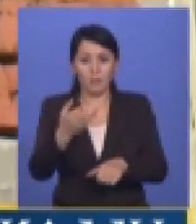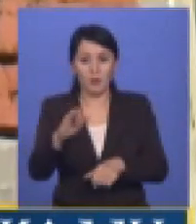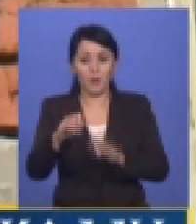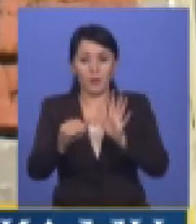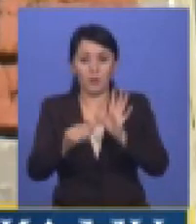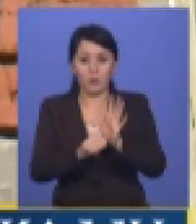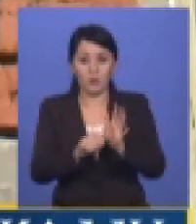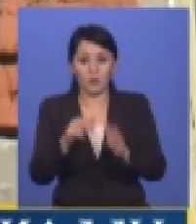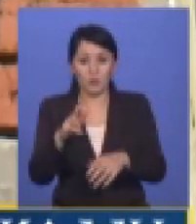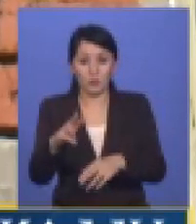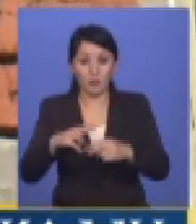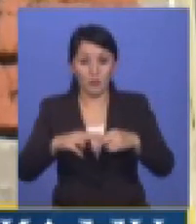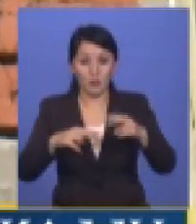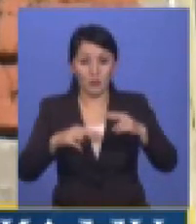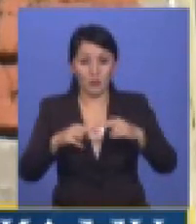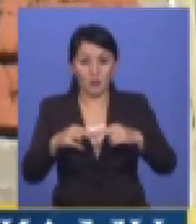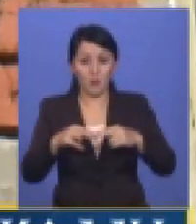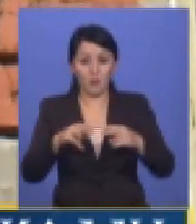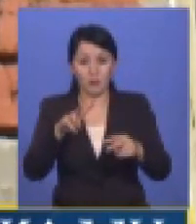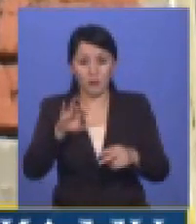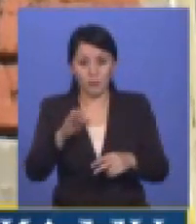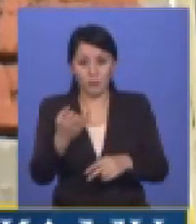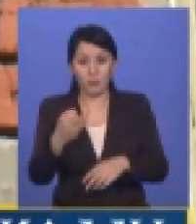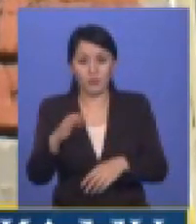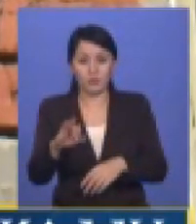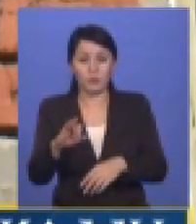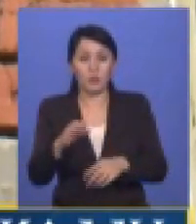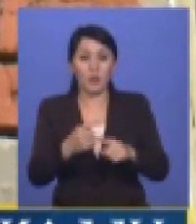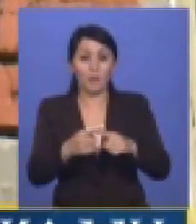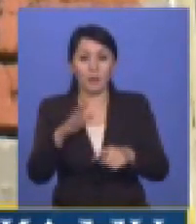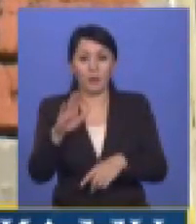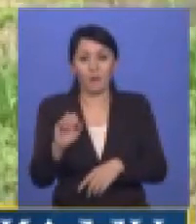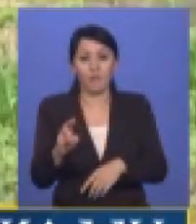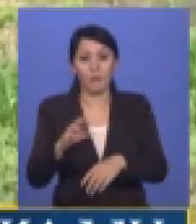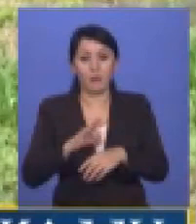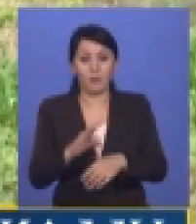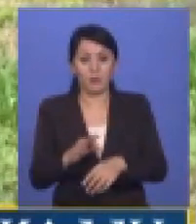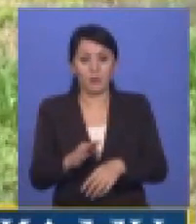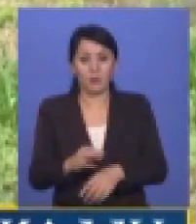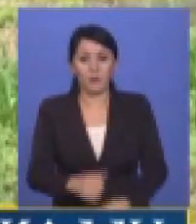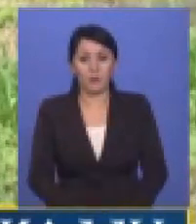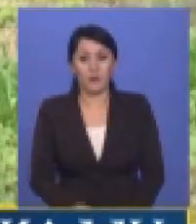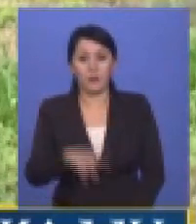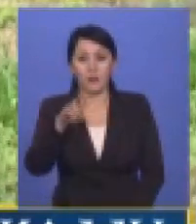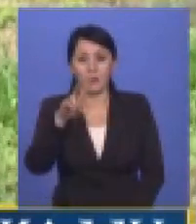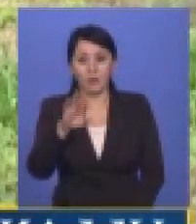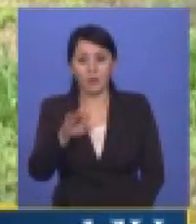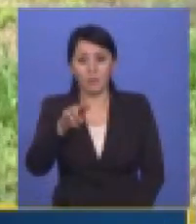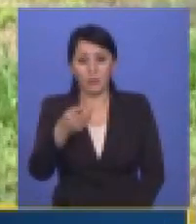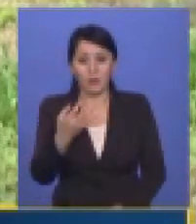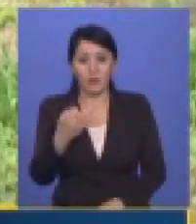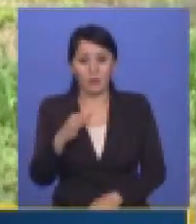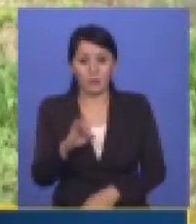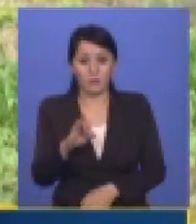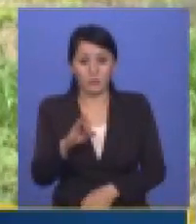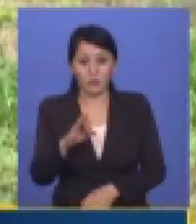63 мекенжайында орнатылды. Дәл осы жерде Александр Липовой жарты ғасырдан астам өмірін өткізген. Александр Егорович Липовой деген азамат,